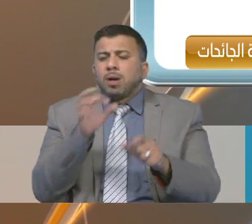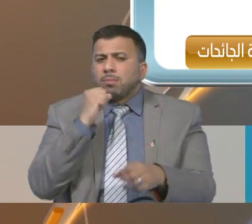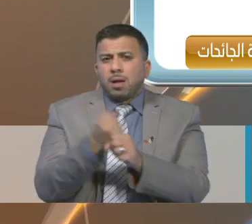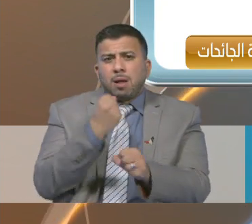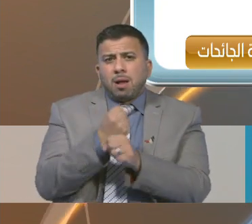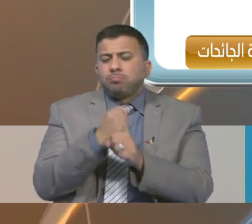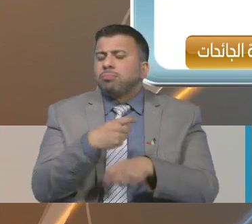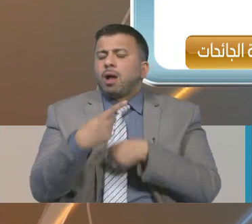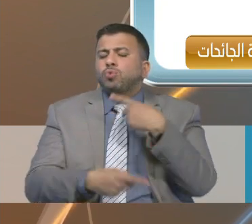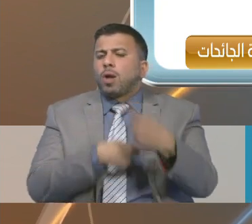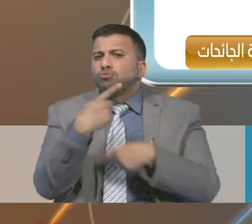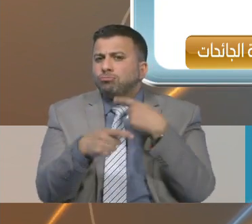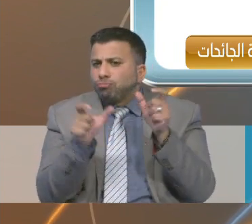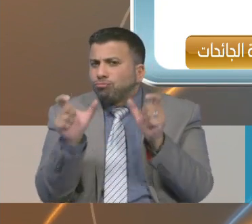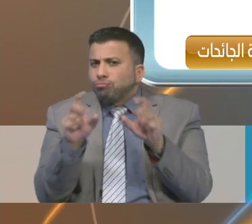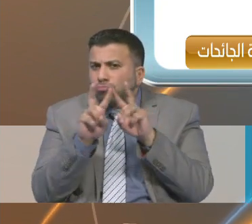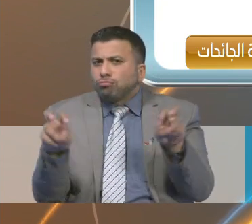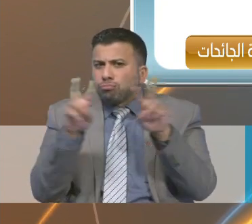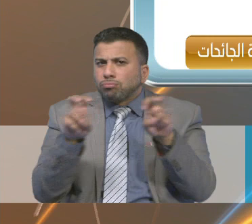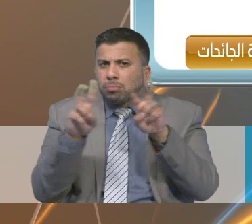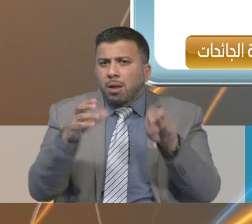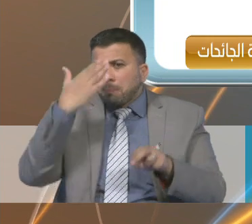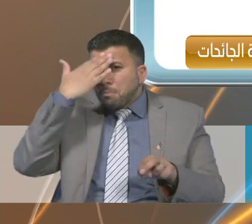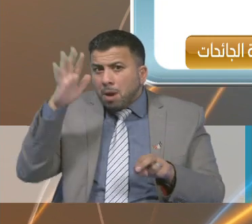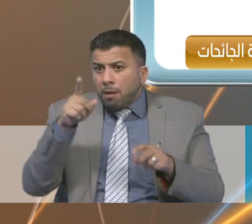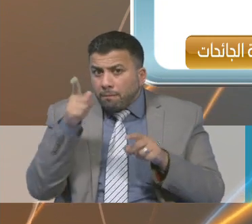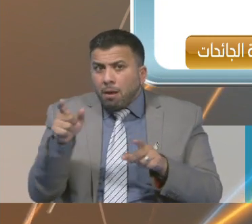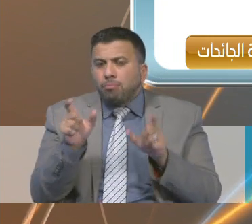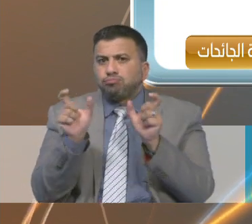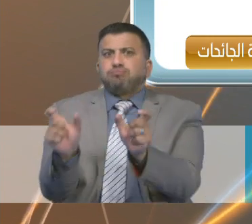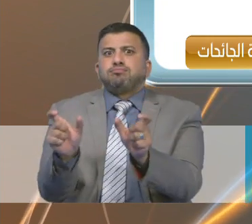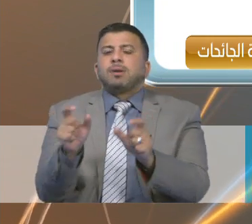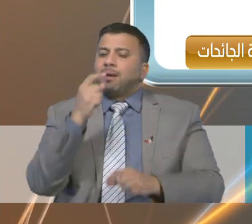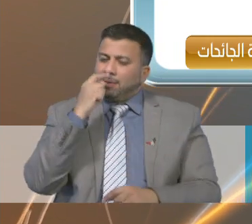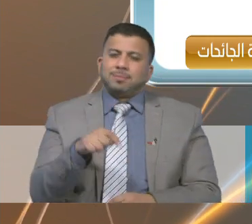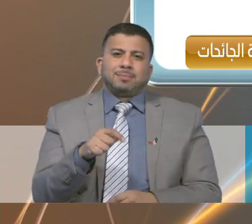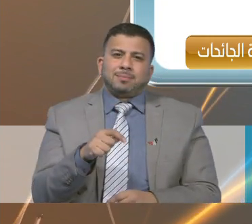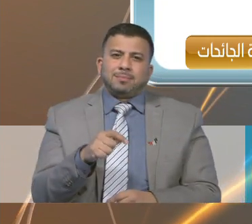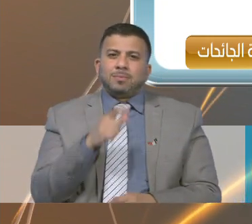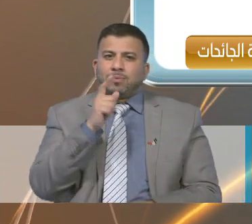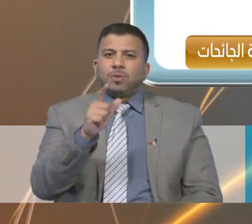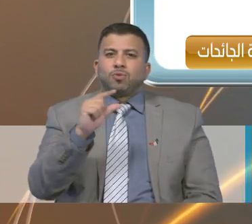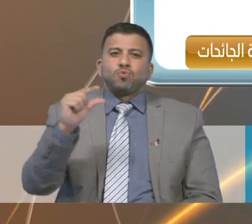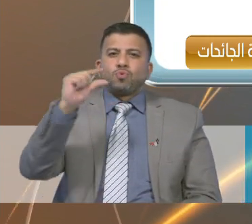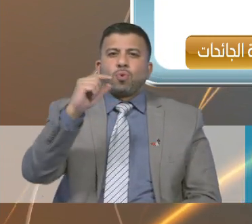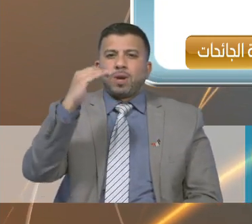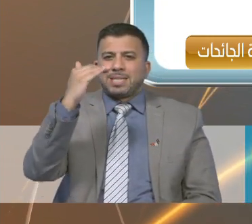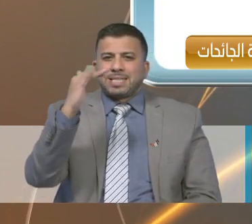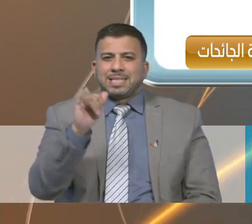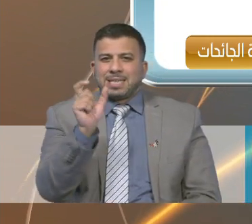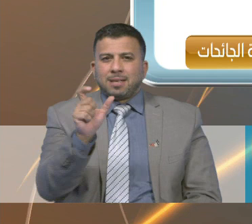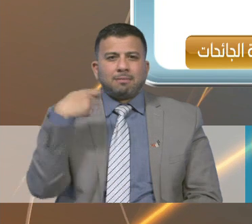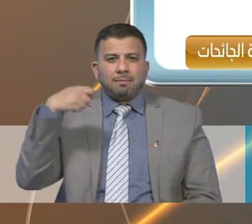يعمل على مدار الساعة لاكتشاف أي حالات جديدة. نعم سعادة الدكتور حسين الرند، رئيس